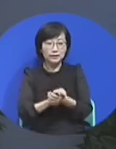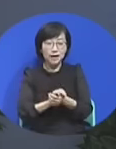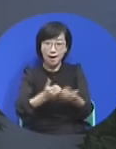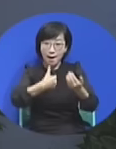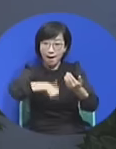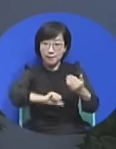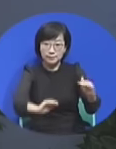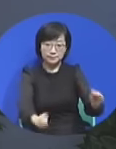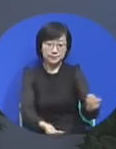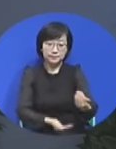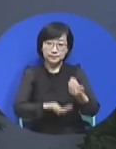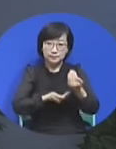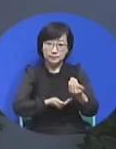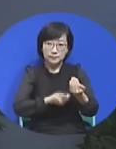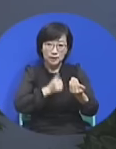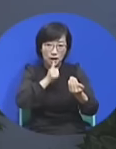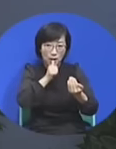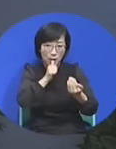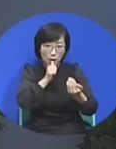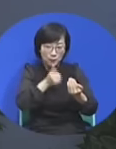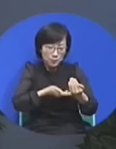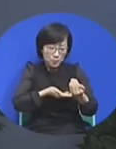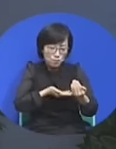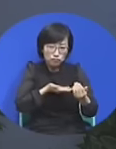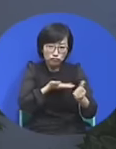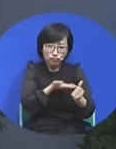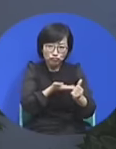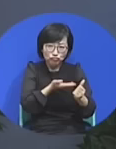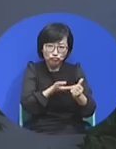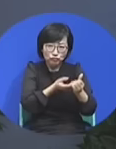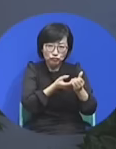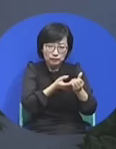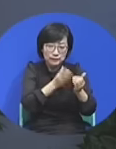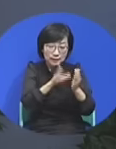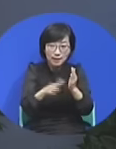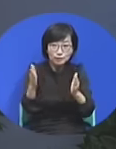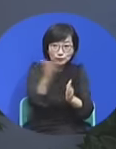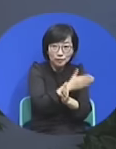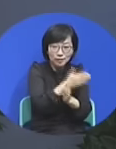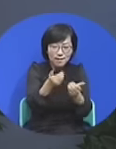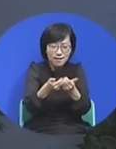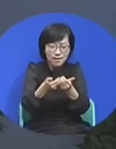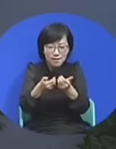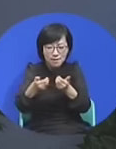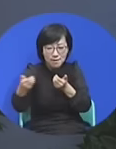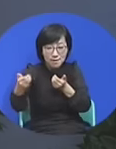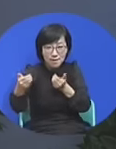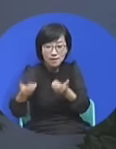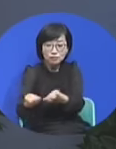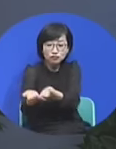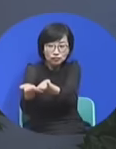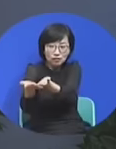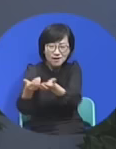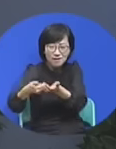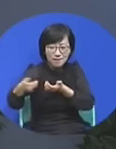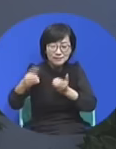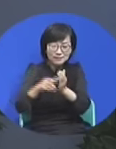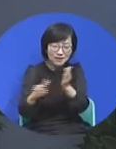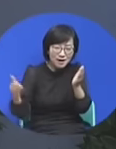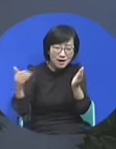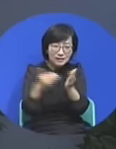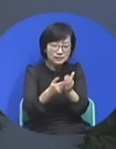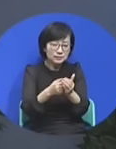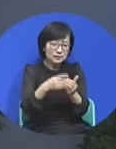젖먹이면서 헤어질 때까지 가르친 겁니다. 그 가르침 받은 사람이 모세 아론입니다. And she taught this